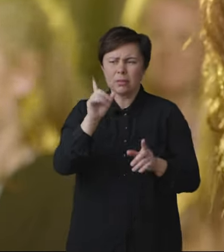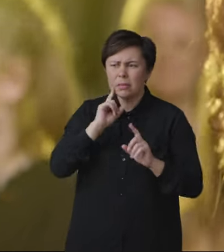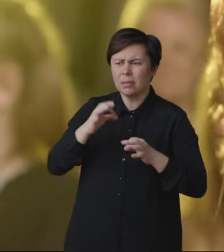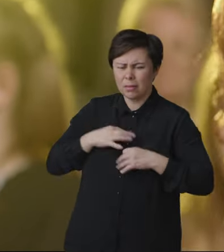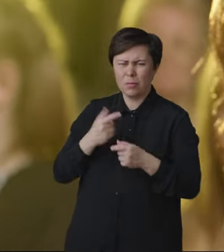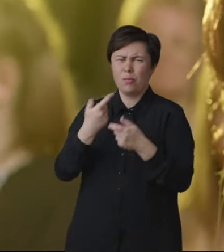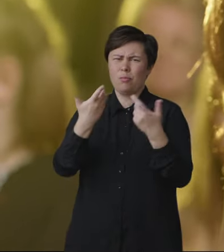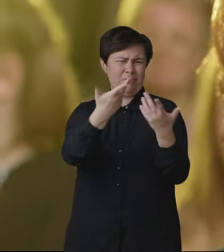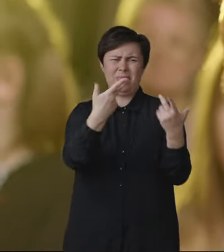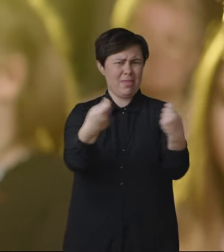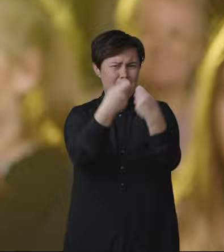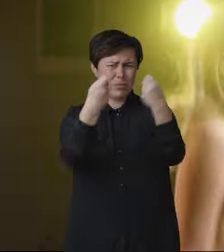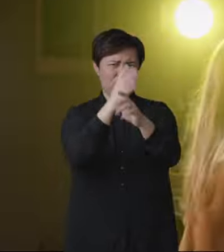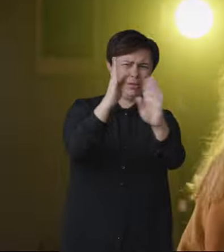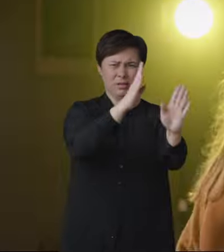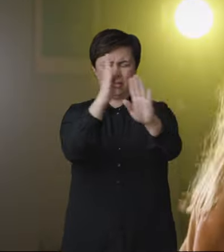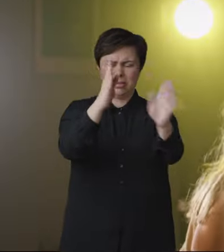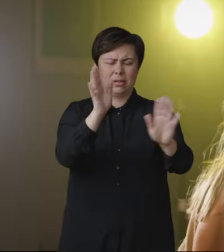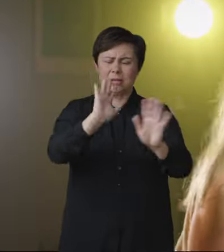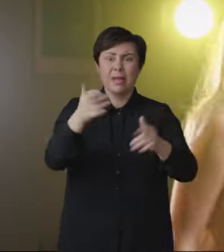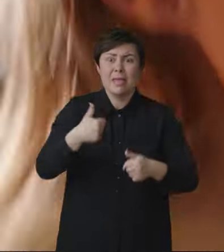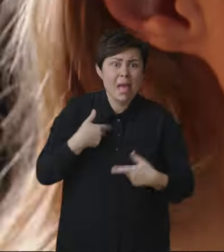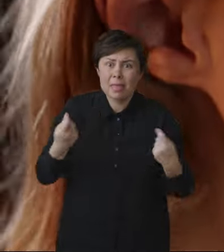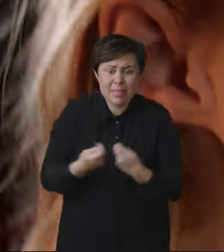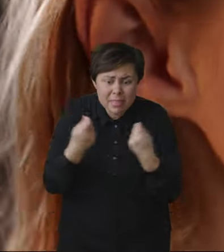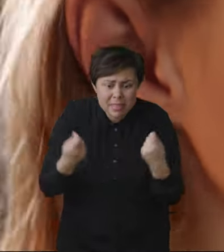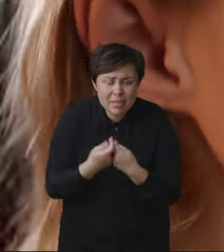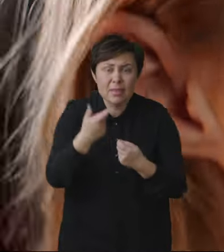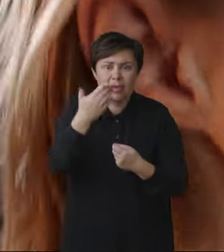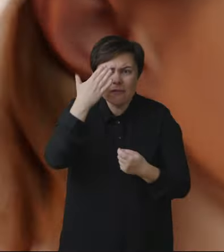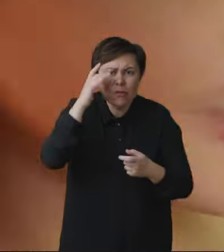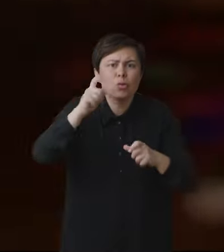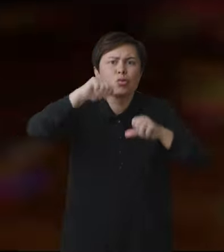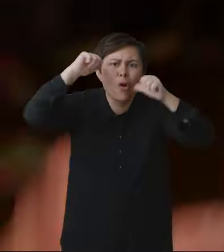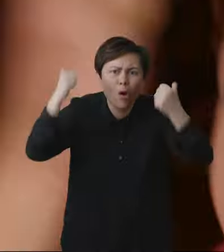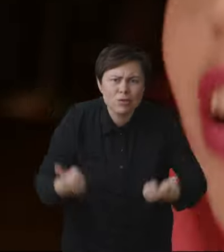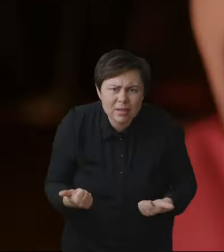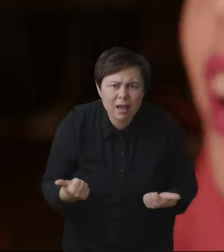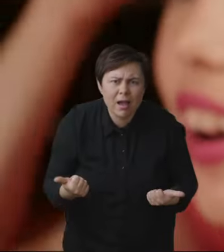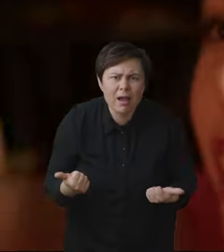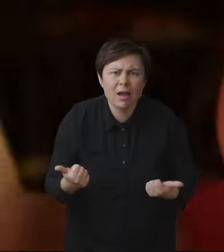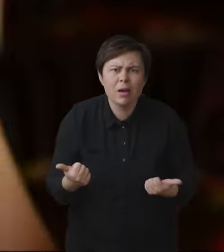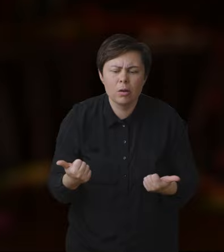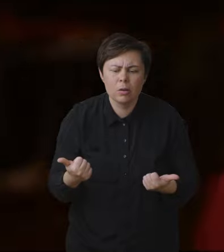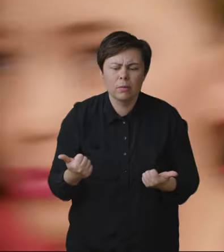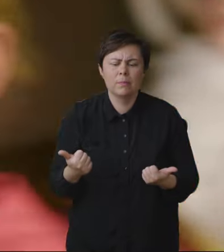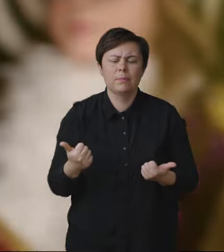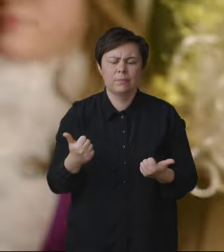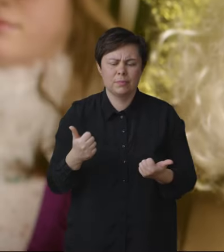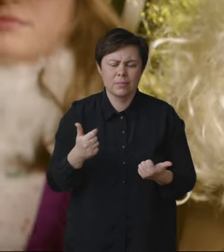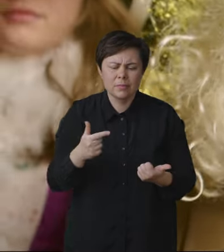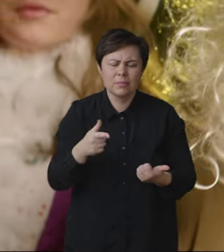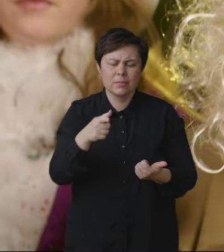Mogłabyś nam nie przeszkadzać. Nie przeszkadzać? Gdy dziecko się właśnie stało? Na pewno